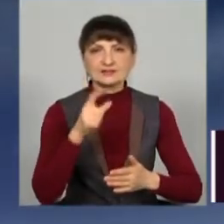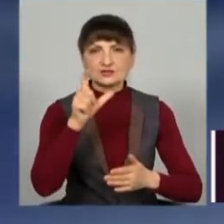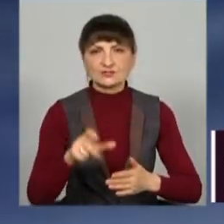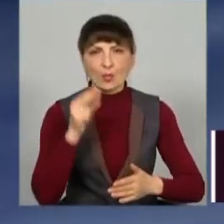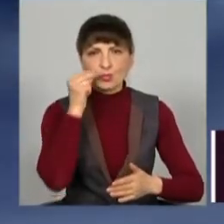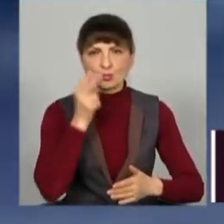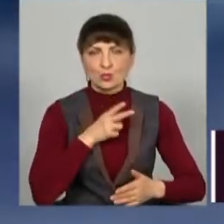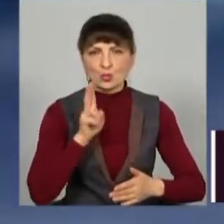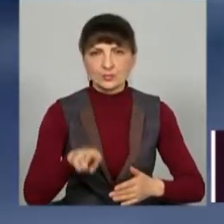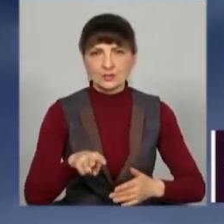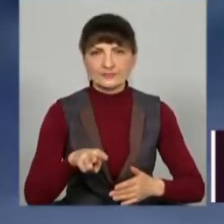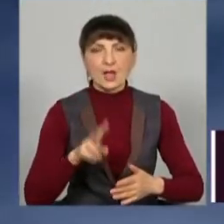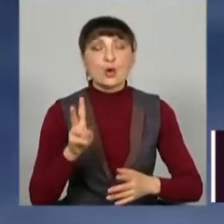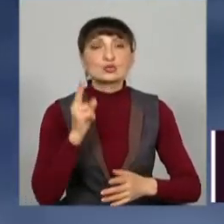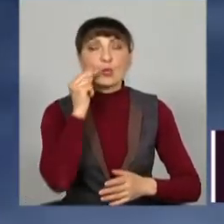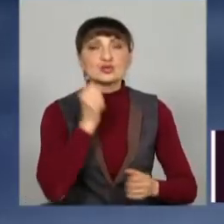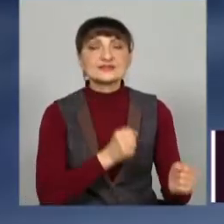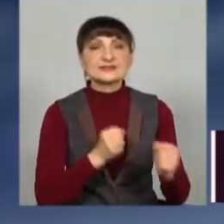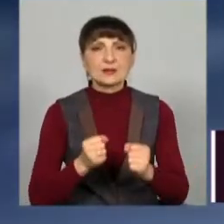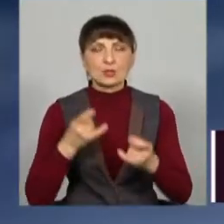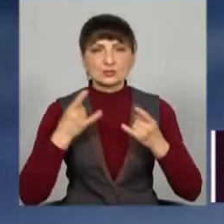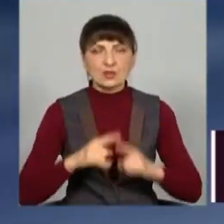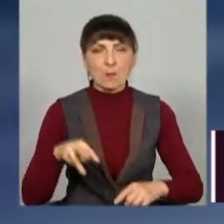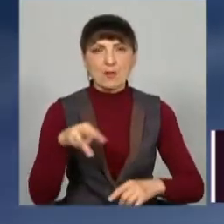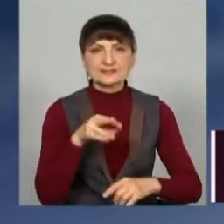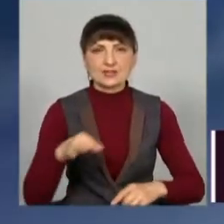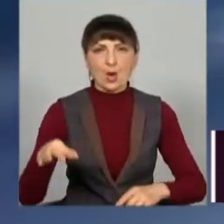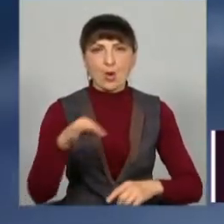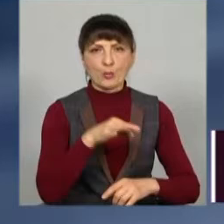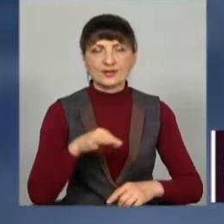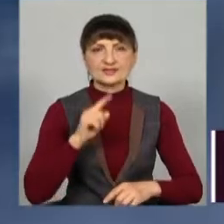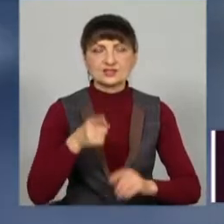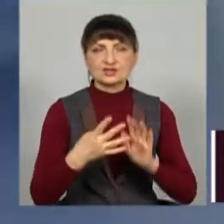мужчины. Предполагаемым стрелком оказался уроженец Мангистауской области